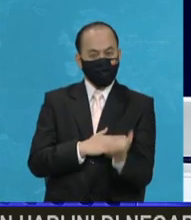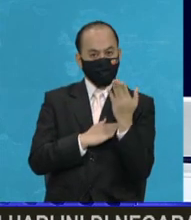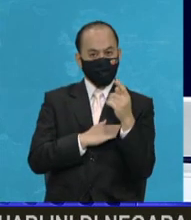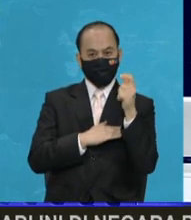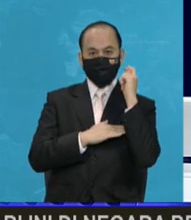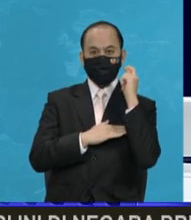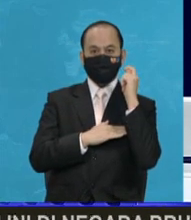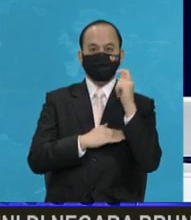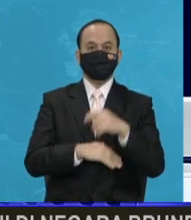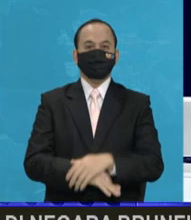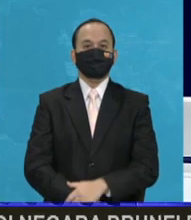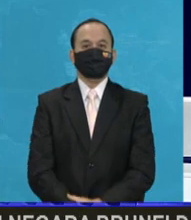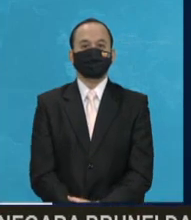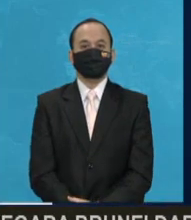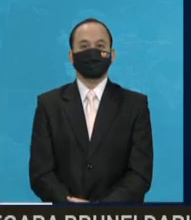tadi